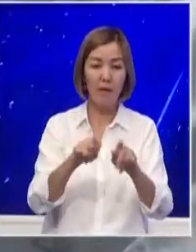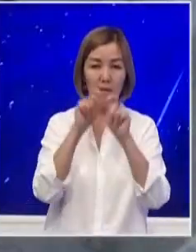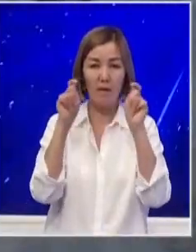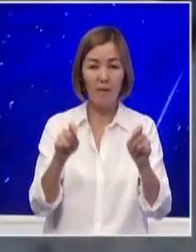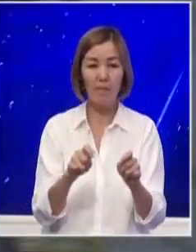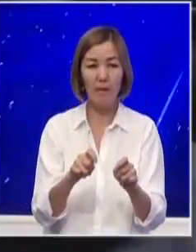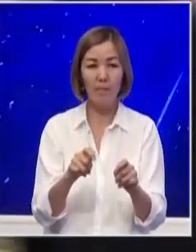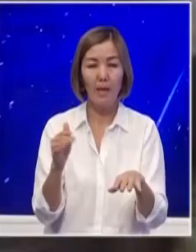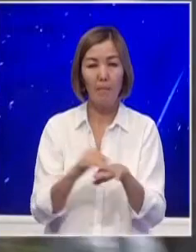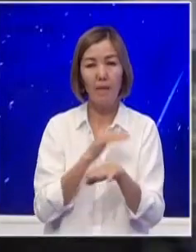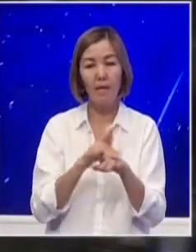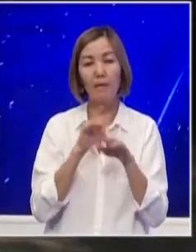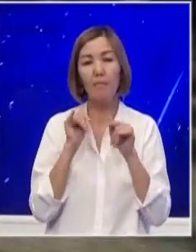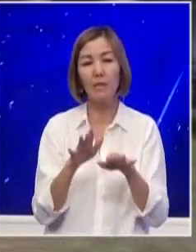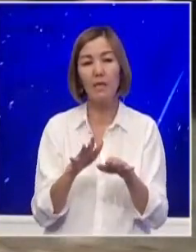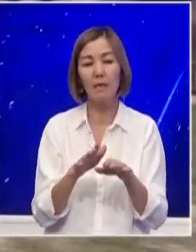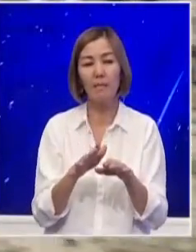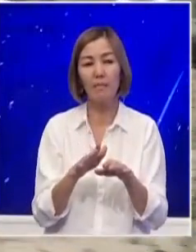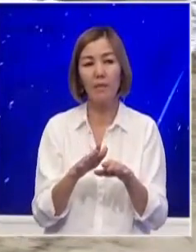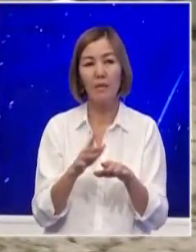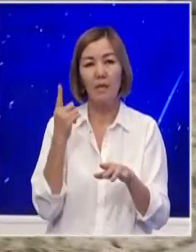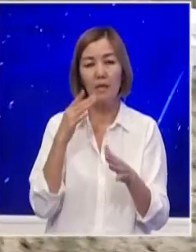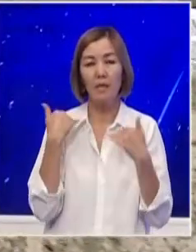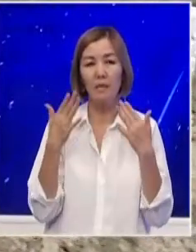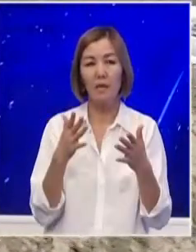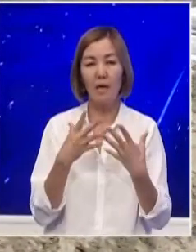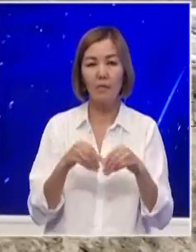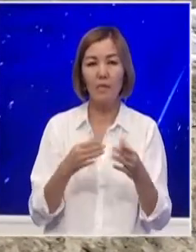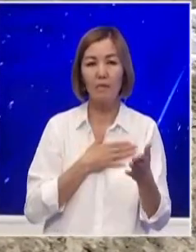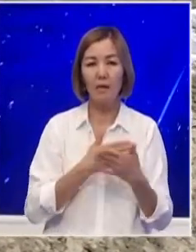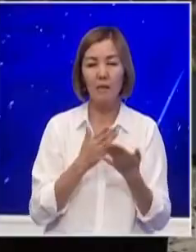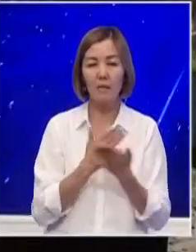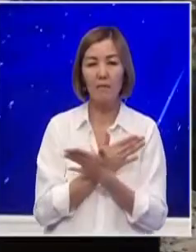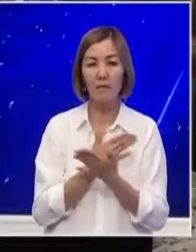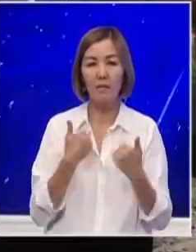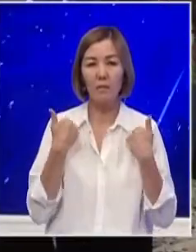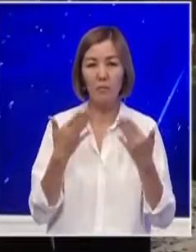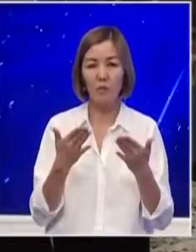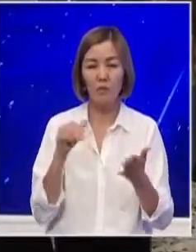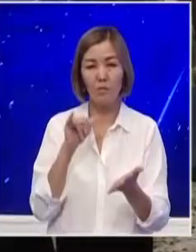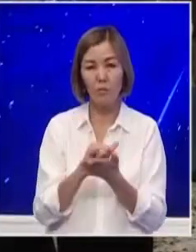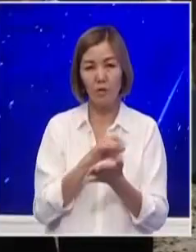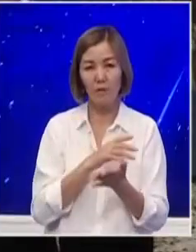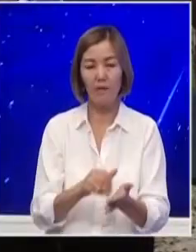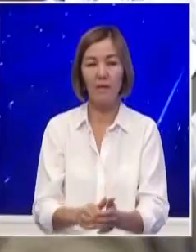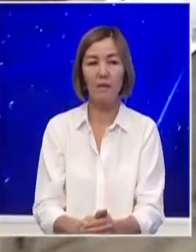является благим делом. Оно воплотилось благодаря деятельности общественных активистов края.